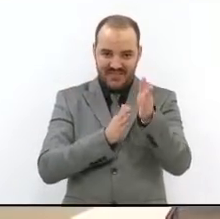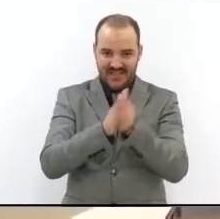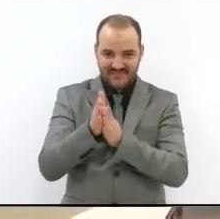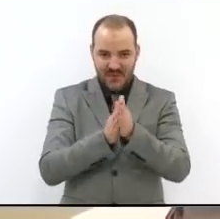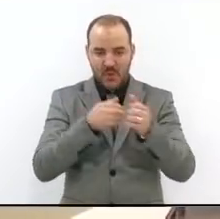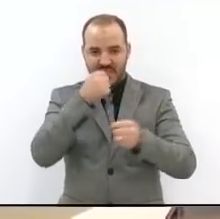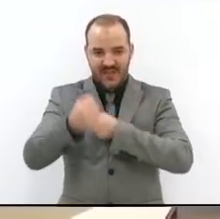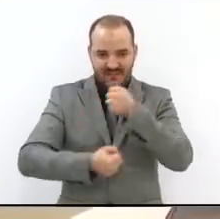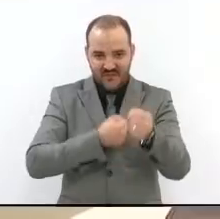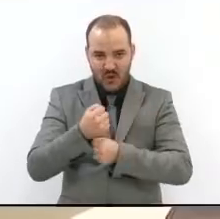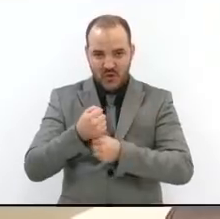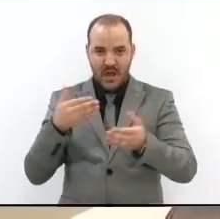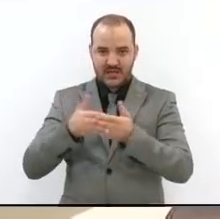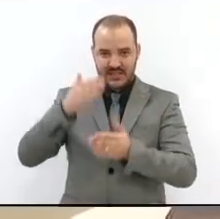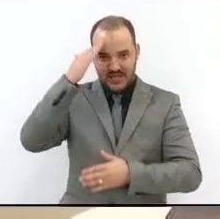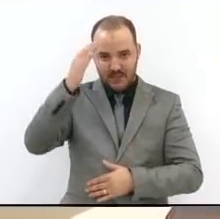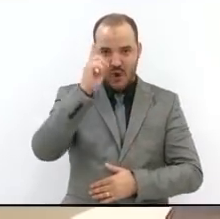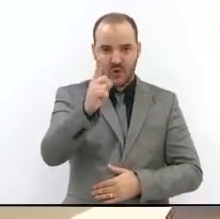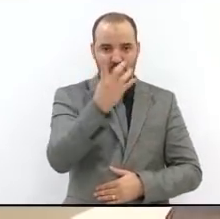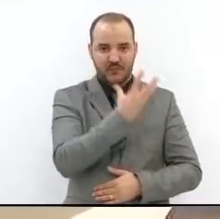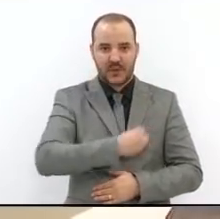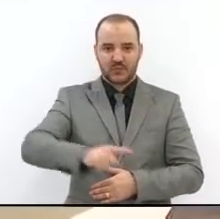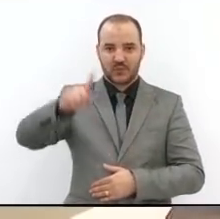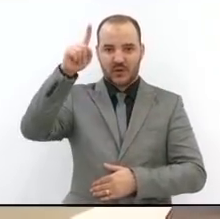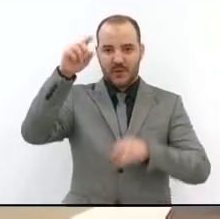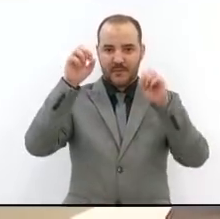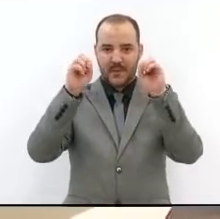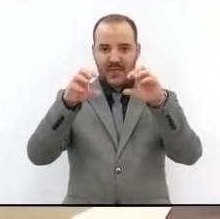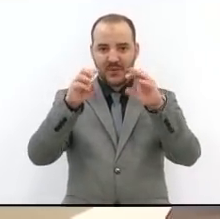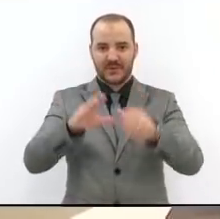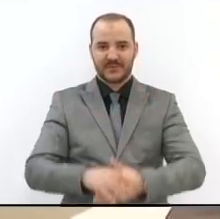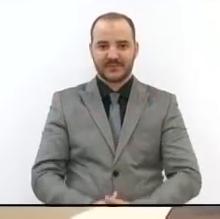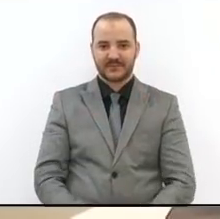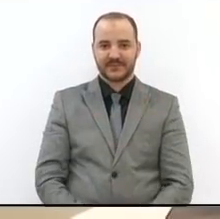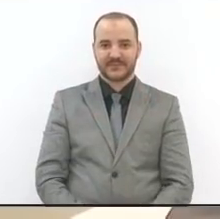والسلام عليكم ورحمة الله وبركاته.